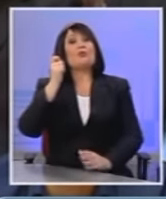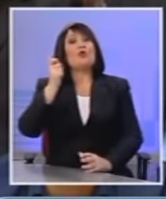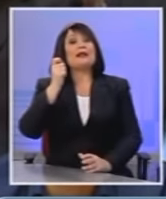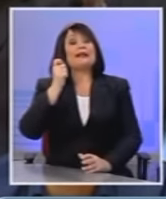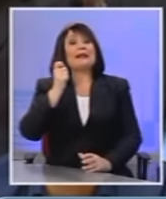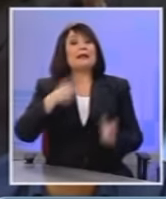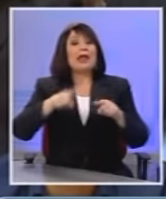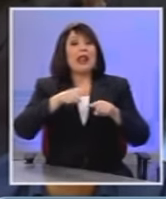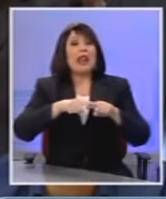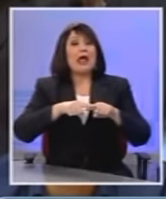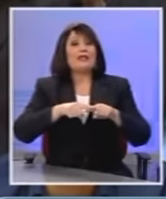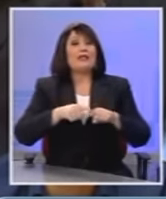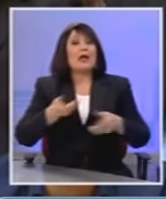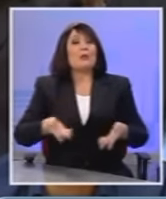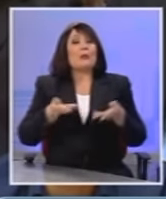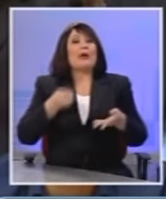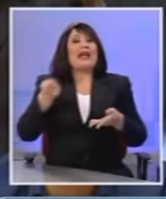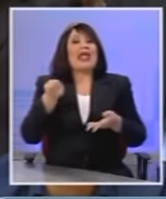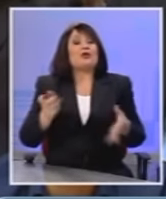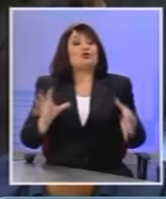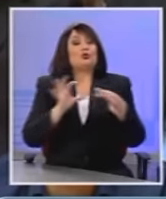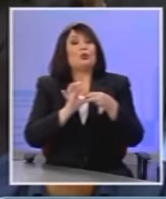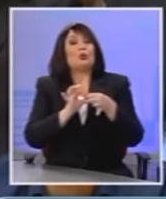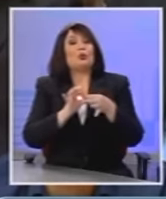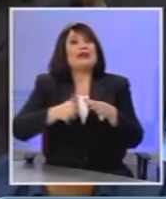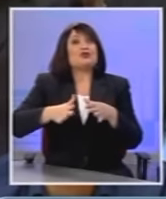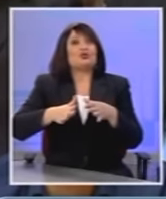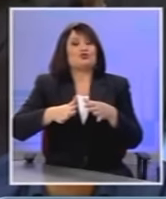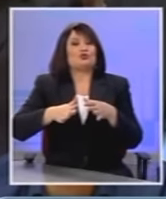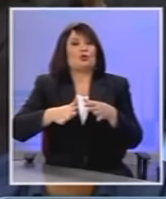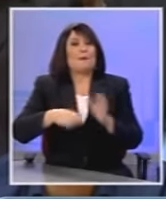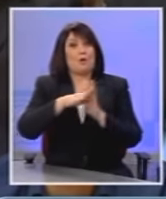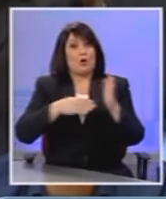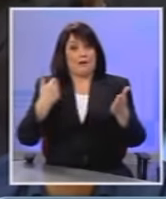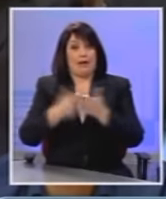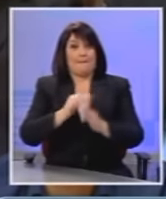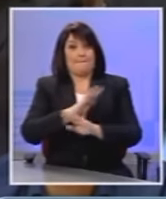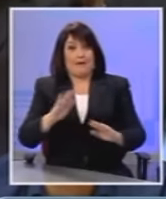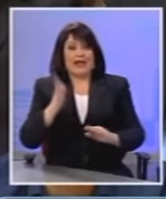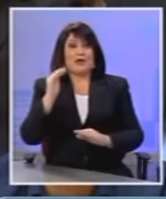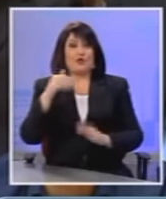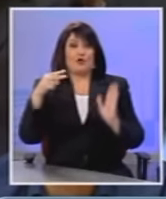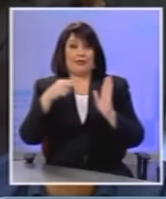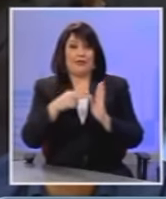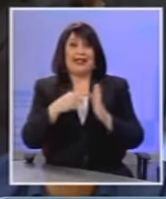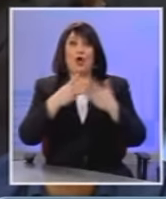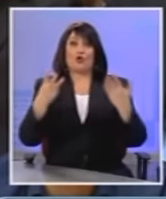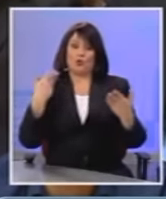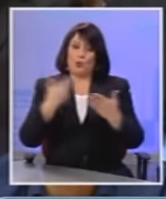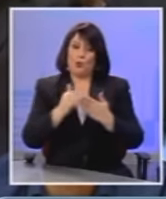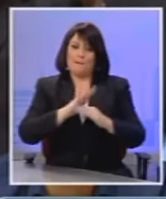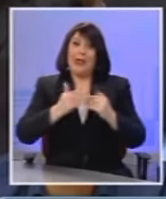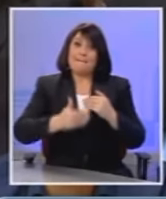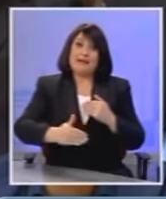συνδεθεί η ελάφρυνση του ελληνικού χρέους, ακόμη και μετά την ολοκλήρωση του προγράμματος τον Ιούλιο του 2018. Πάει